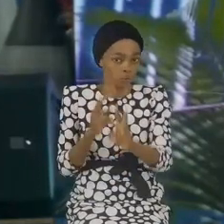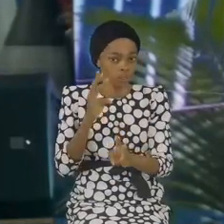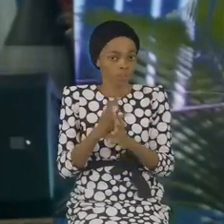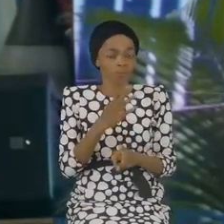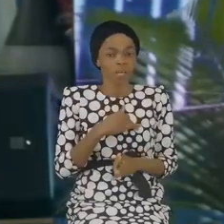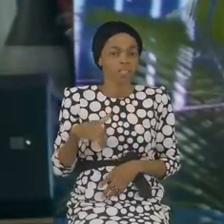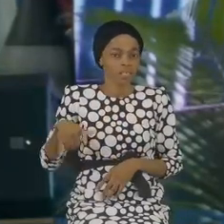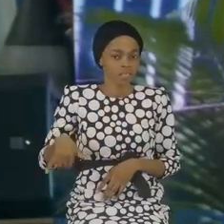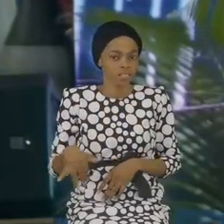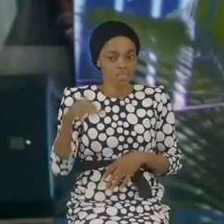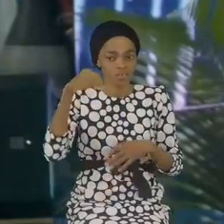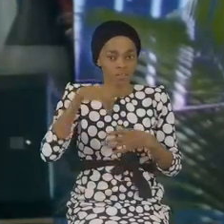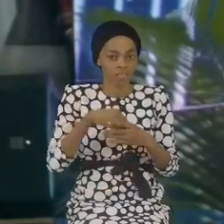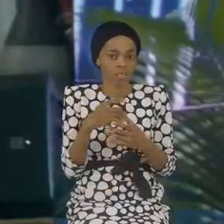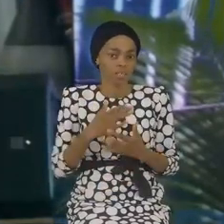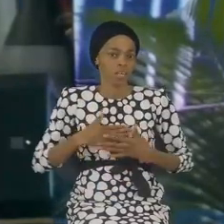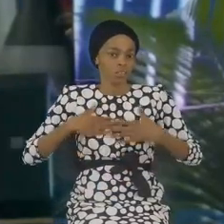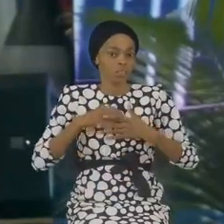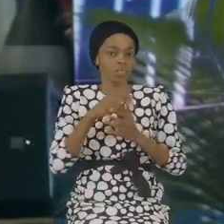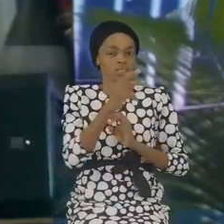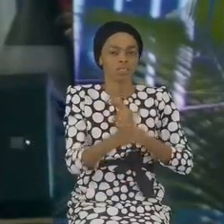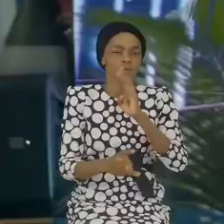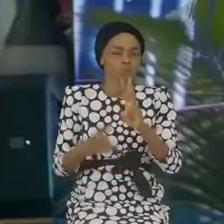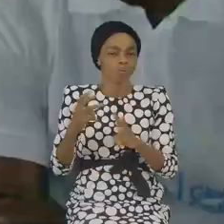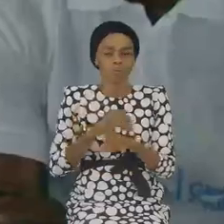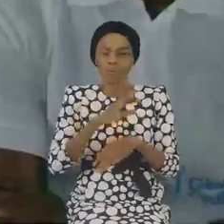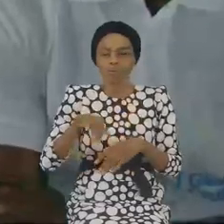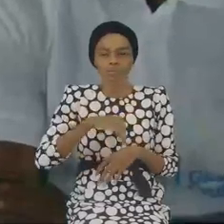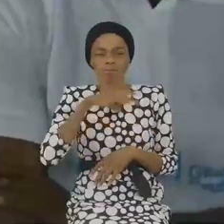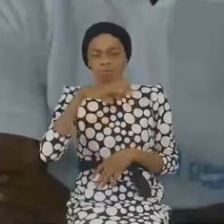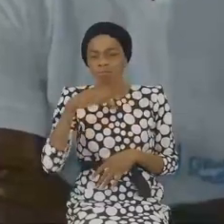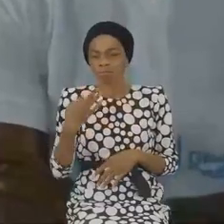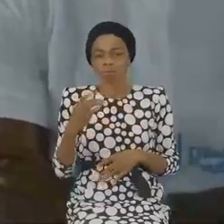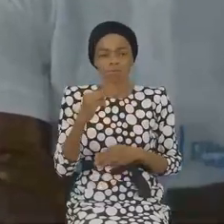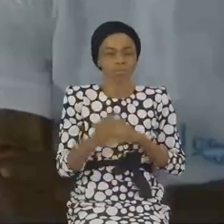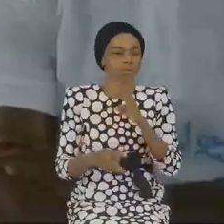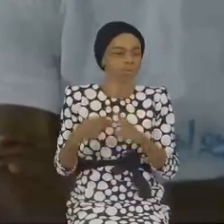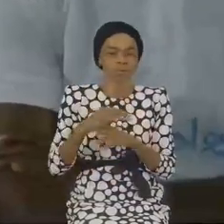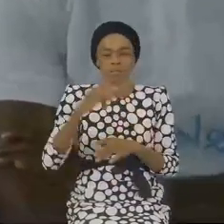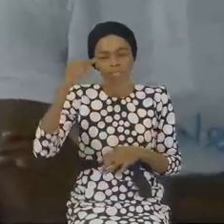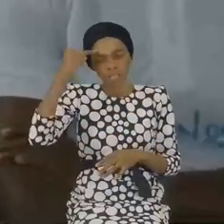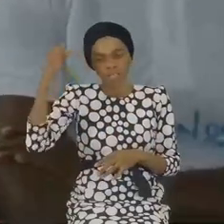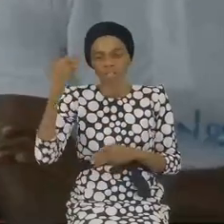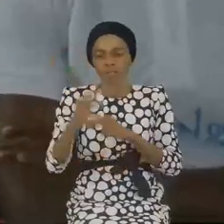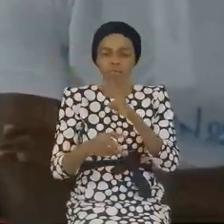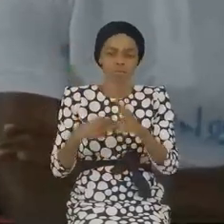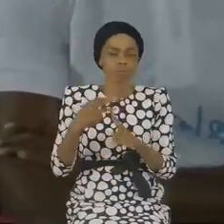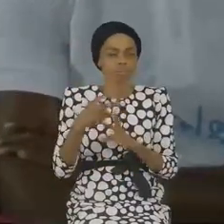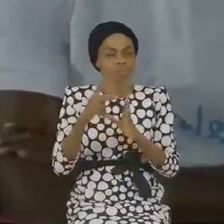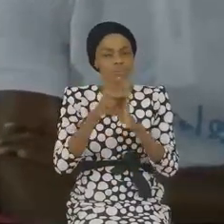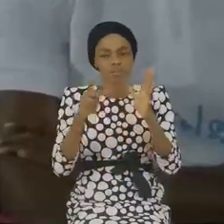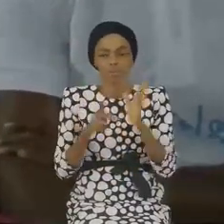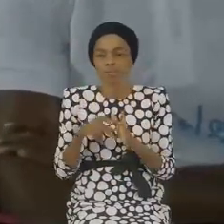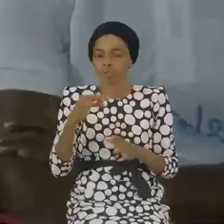toujours attaché au monde, les traditions du monde, les idéologies du monde, les principes du monde, les pratiques